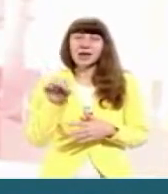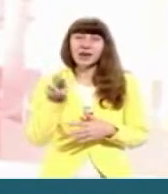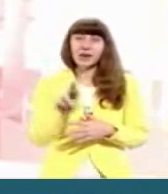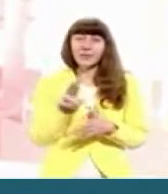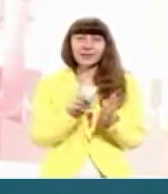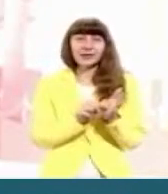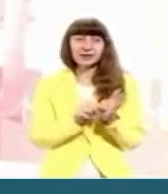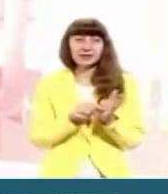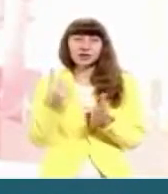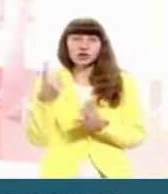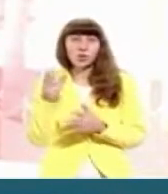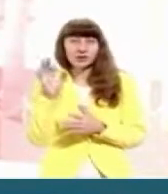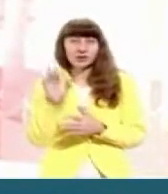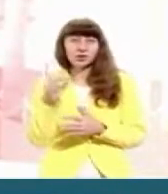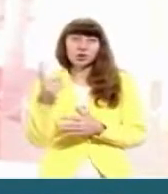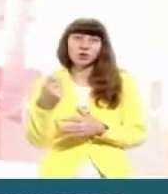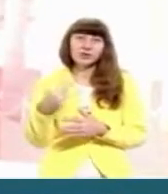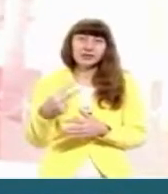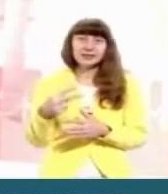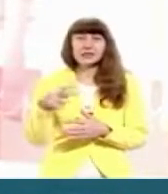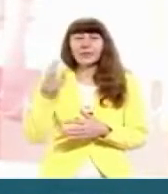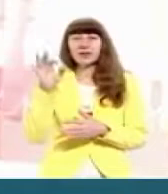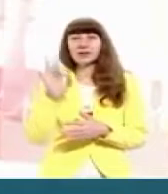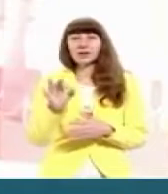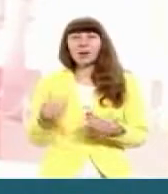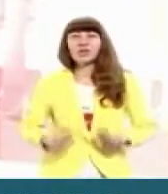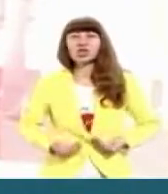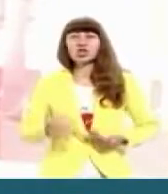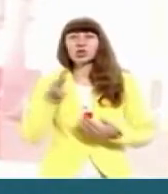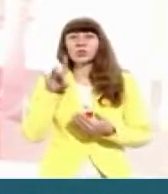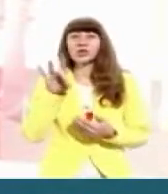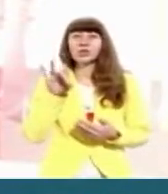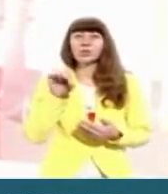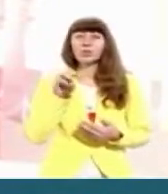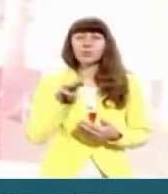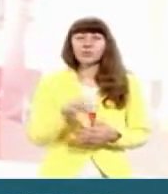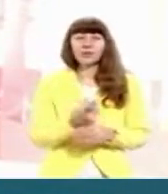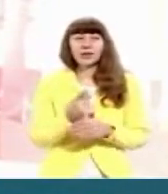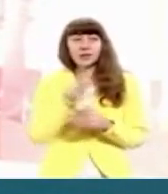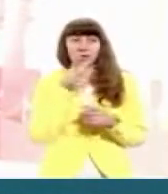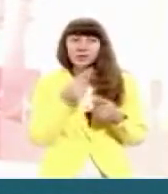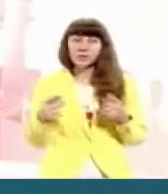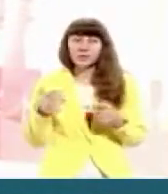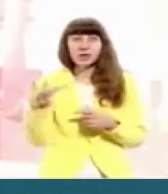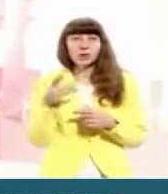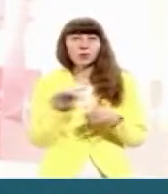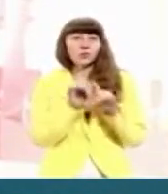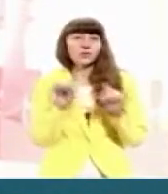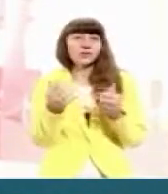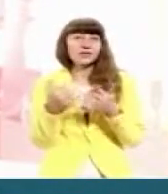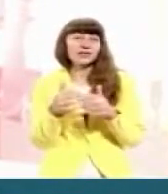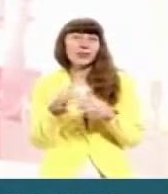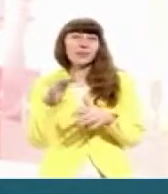со 100% до 120% от прожиточного минимума. Этот период размер базовой пенсии будет повышен в среднем